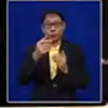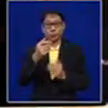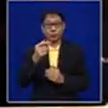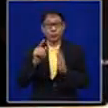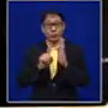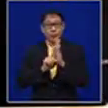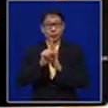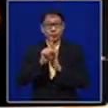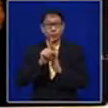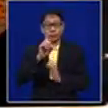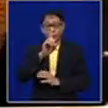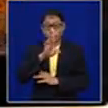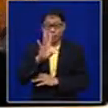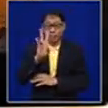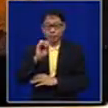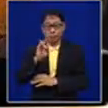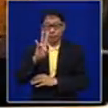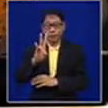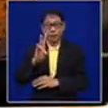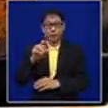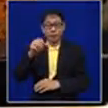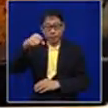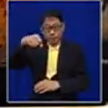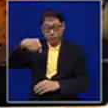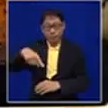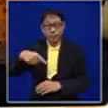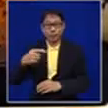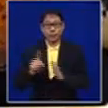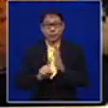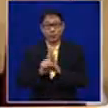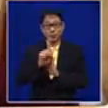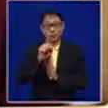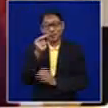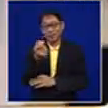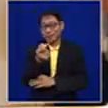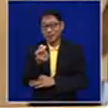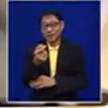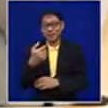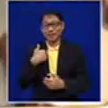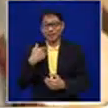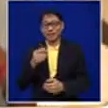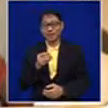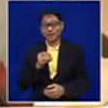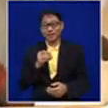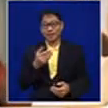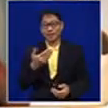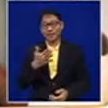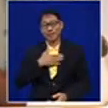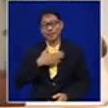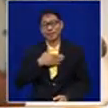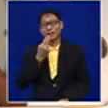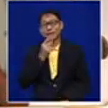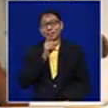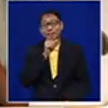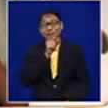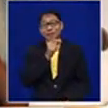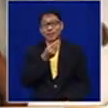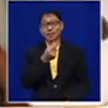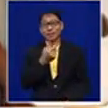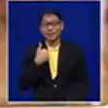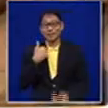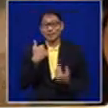ะ สูงอยู่ที่177เซนติเมตร สูงกว่าดิฉันไม่กี่เซนเองอ่ะ คุณเท่าไหร่นะคะ ฮะตาช่าง